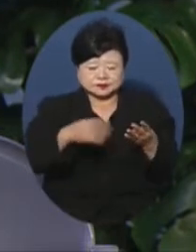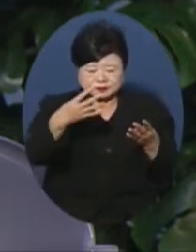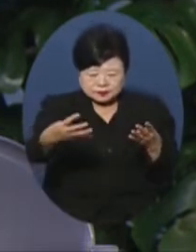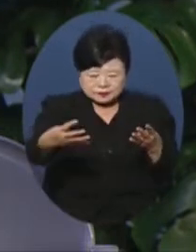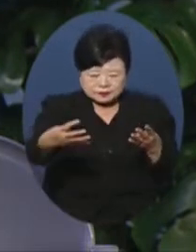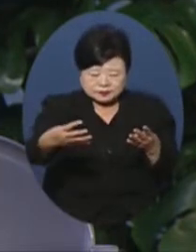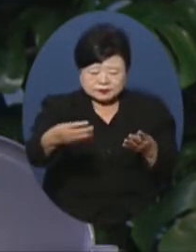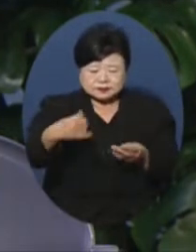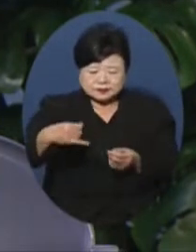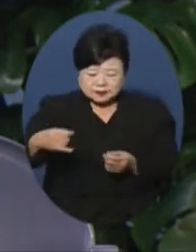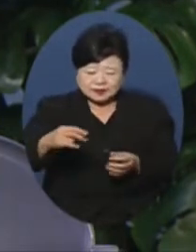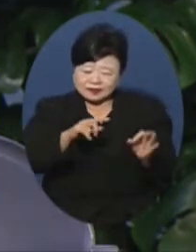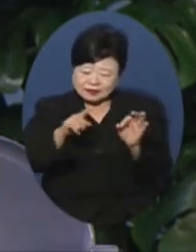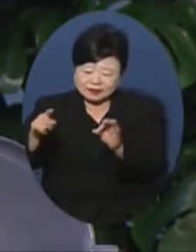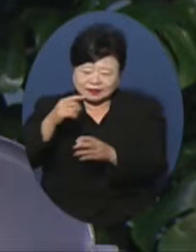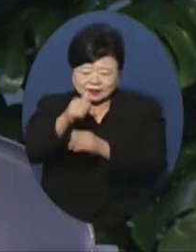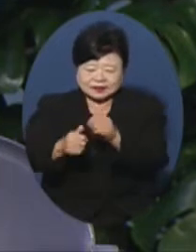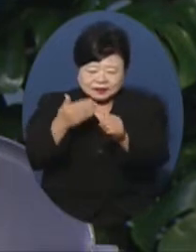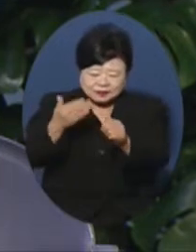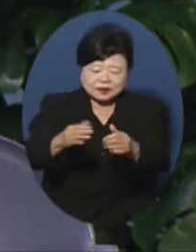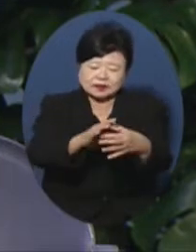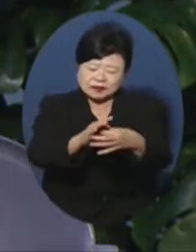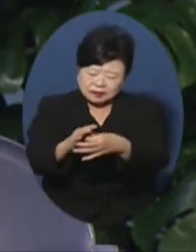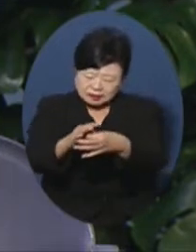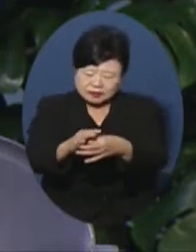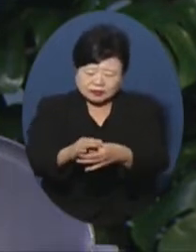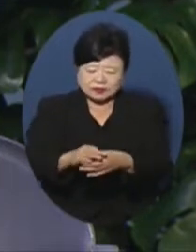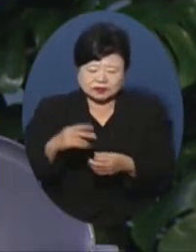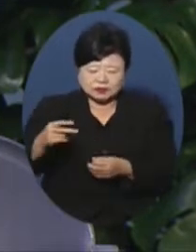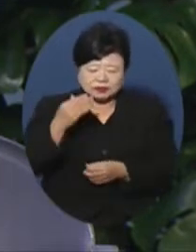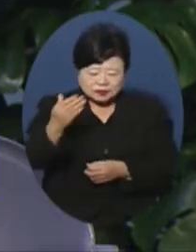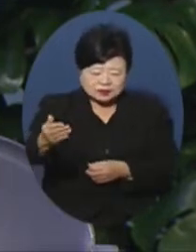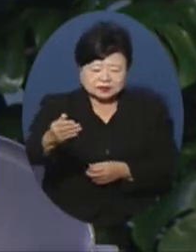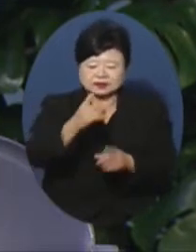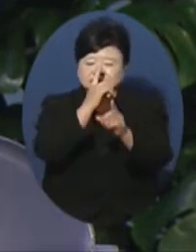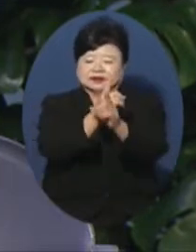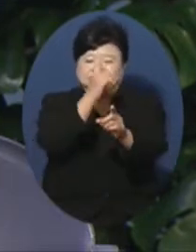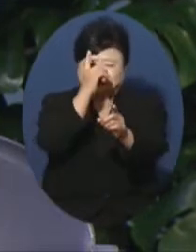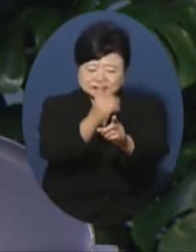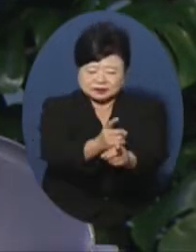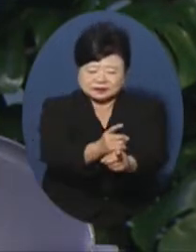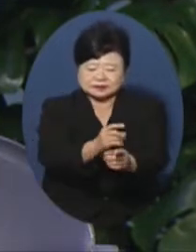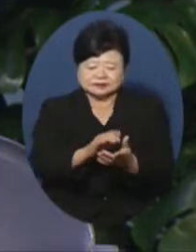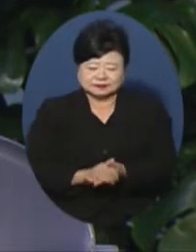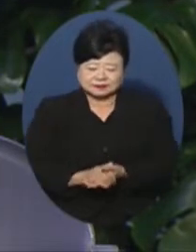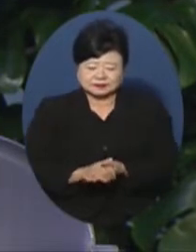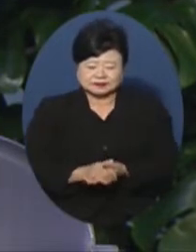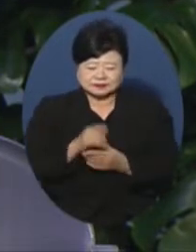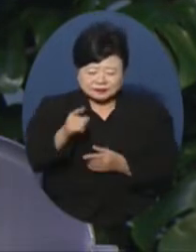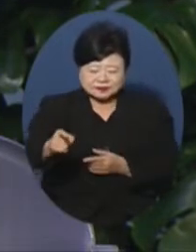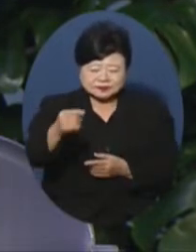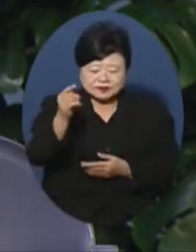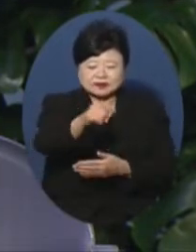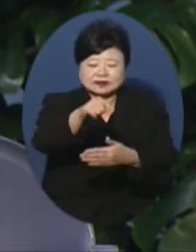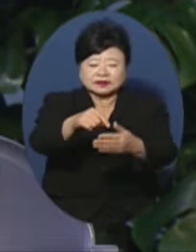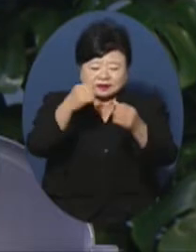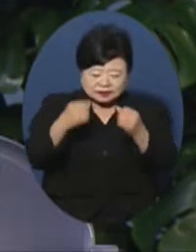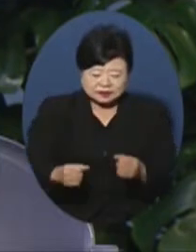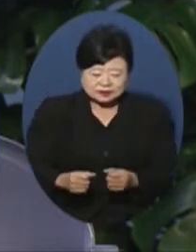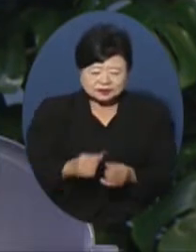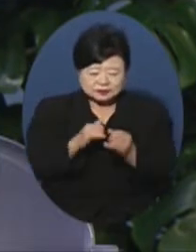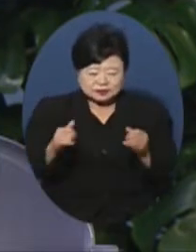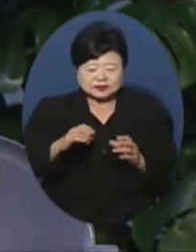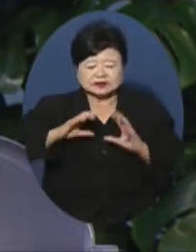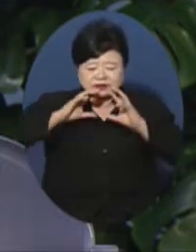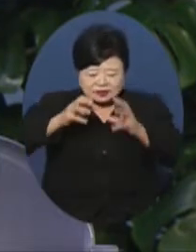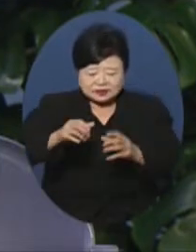4장 4절에 자녀들아 너희는 하나님께 속하였고 또 그들을 이기었으니 이는 너희 안에